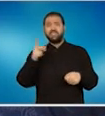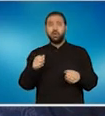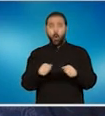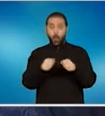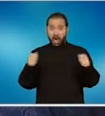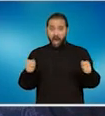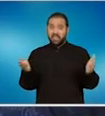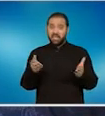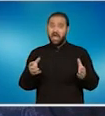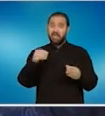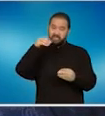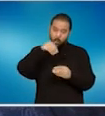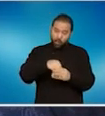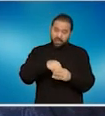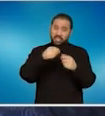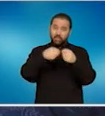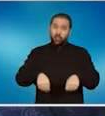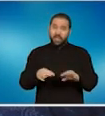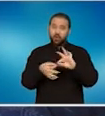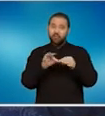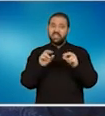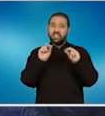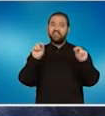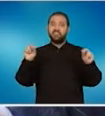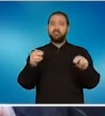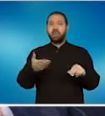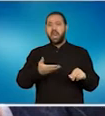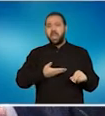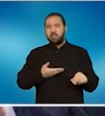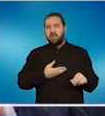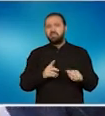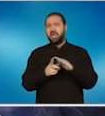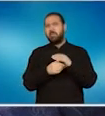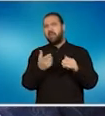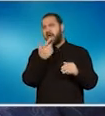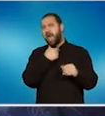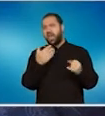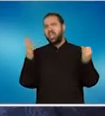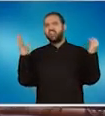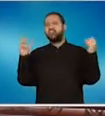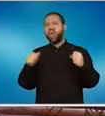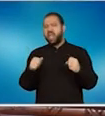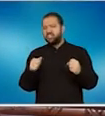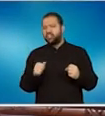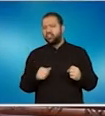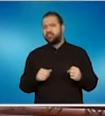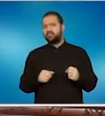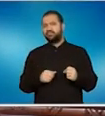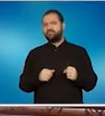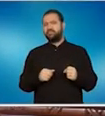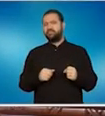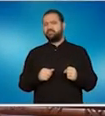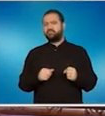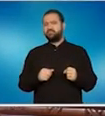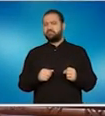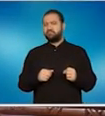volum care să cuprindă toate predicile Părintelui. De prin anii 60, cam așa. O ediție critică. O ediție critică.